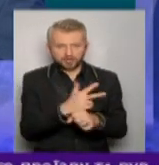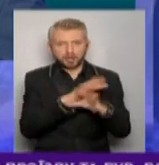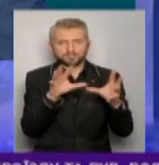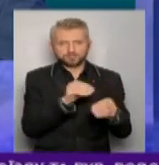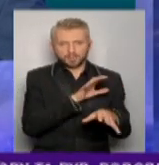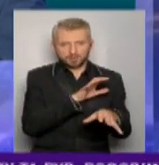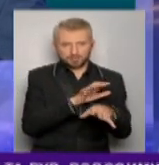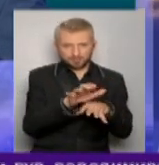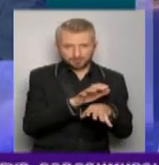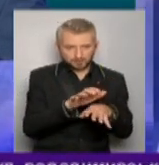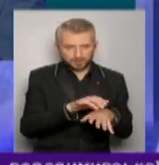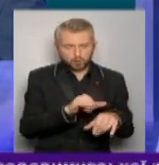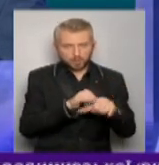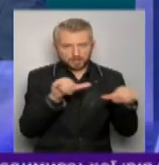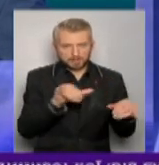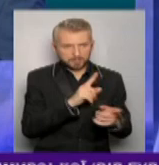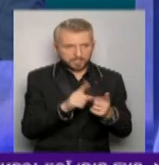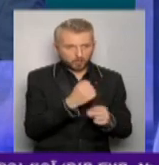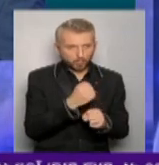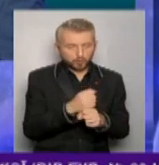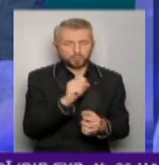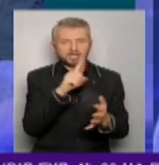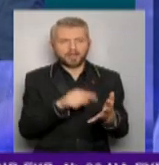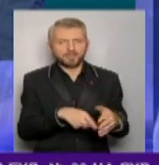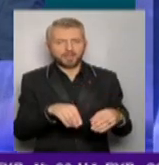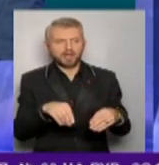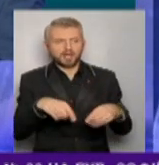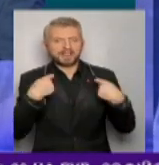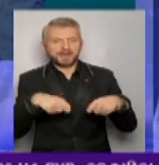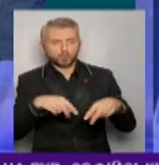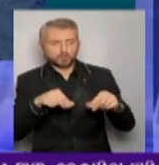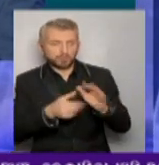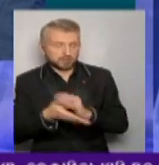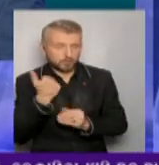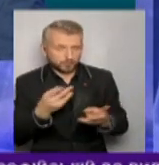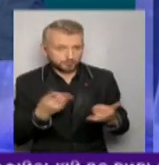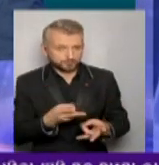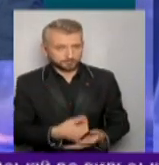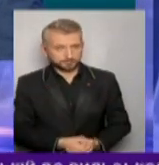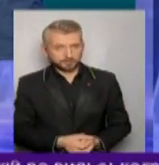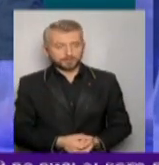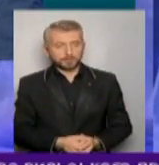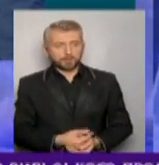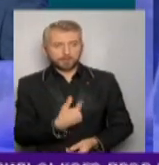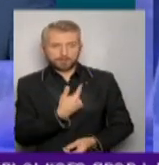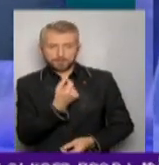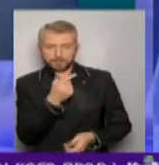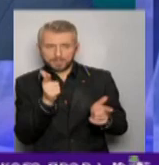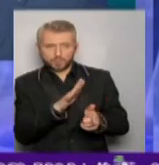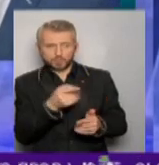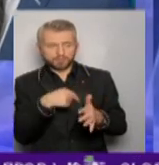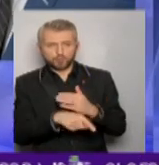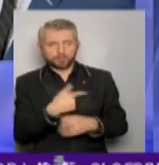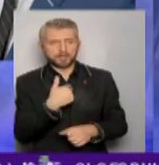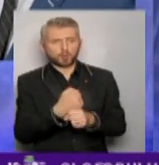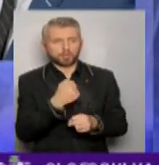поглибити переробку. Тому питання ринку землі, воно давно назріло. Тут тільки я з Мар'яном трошки не згодний. В чому? Ми